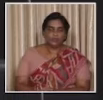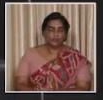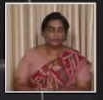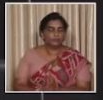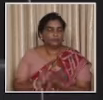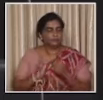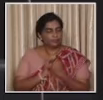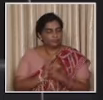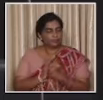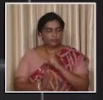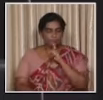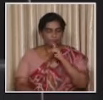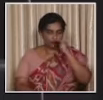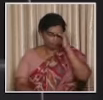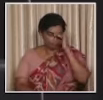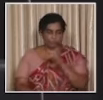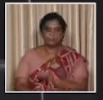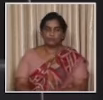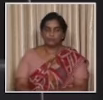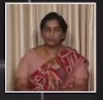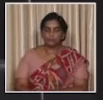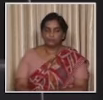ගරු කථානායකතුමනි